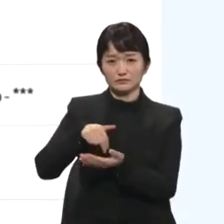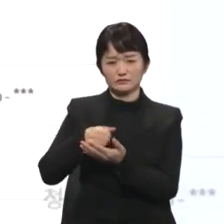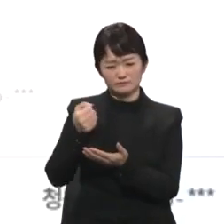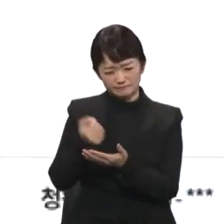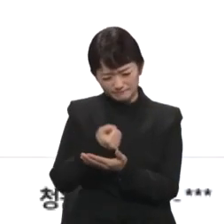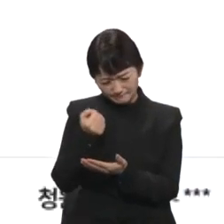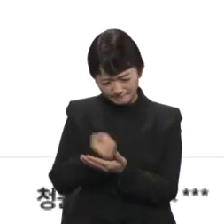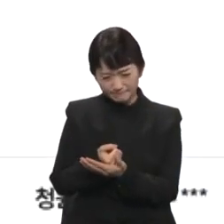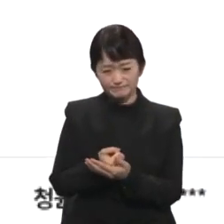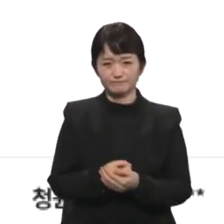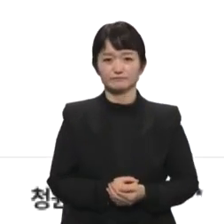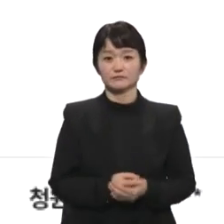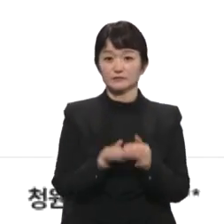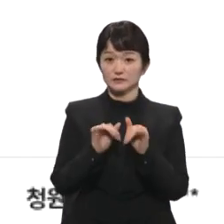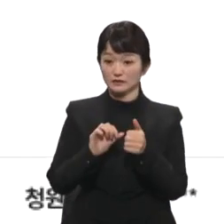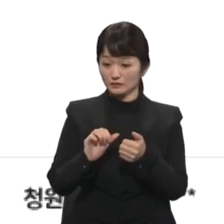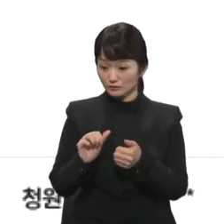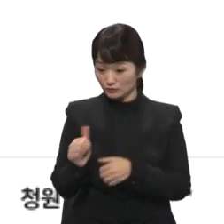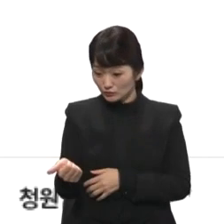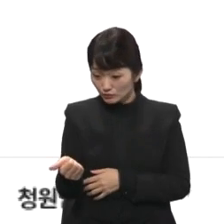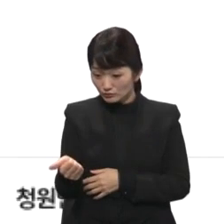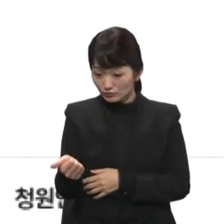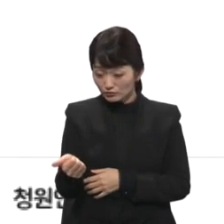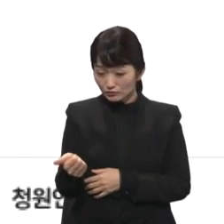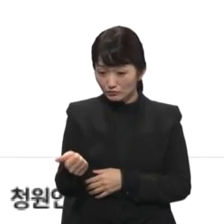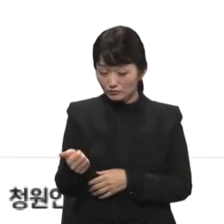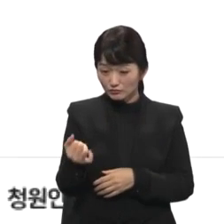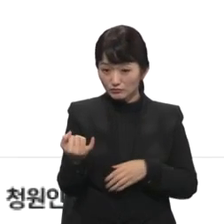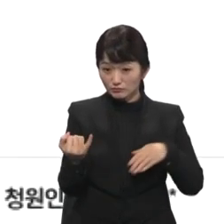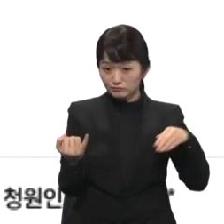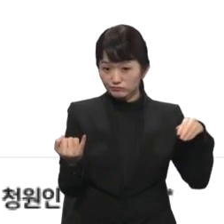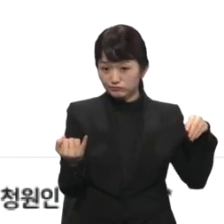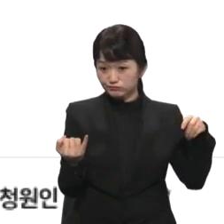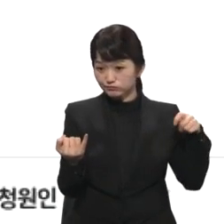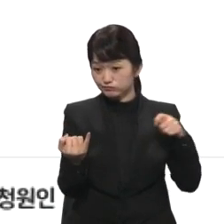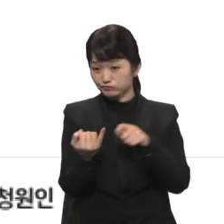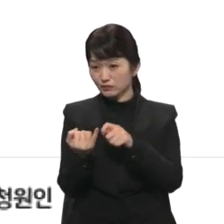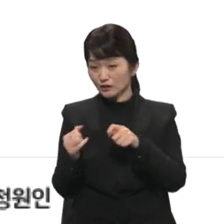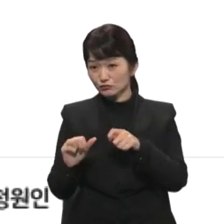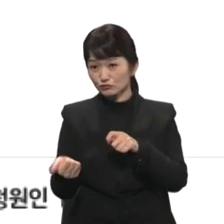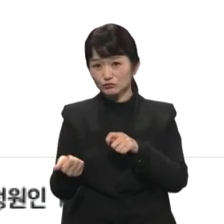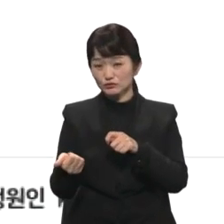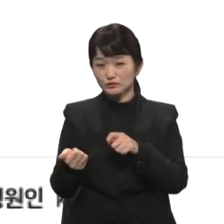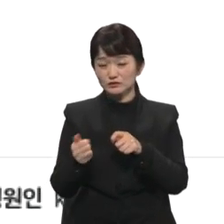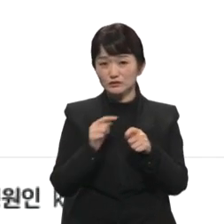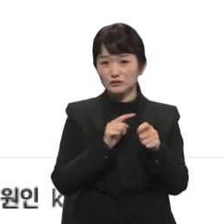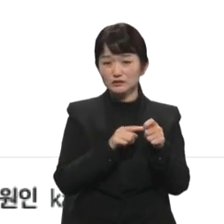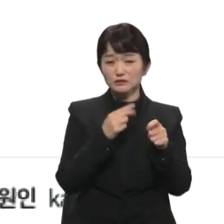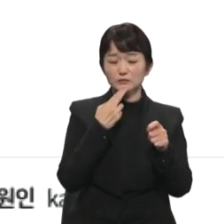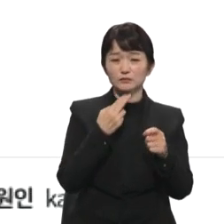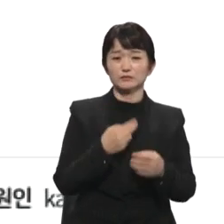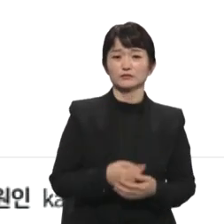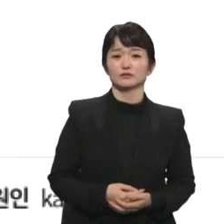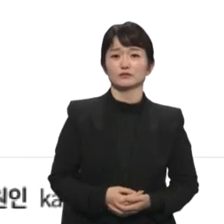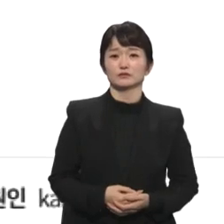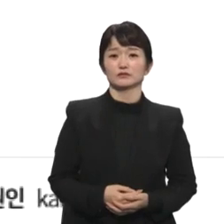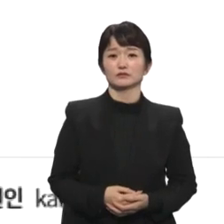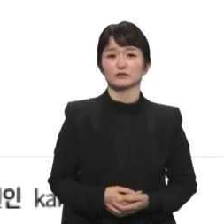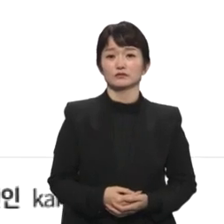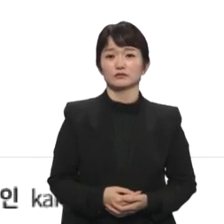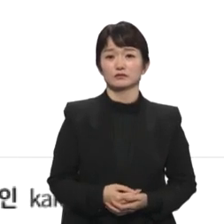안타까운 사건이고 사람은 죽었는데 이제 가해자는 지금 없는 사건인 거잖아요 검찰은 그런데